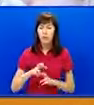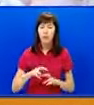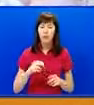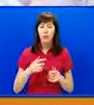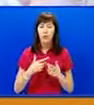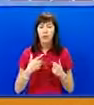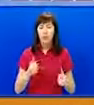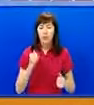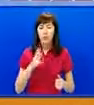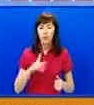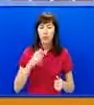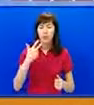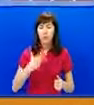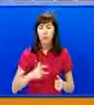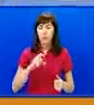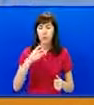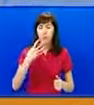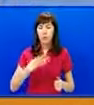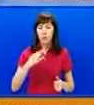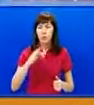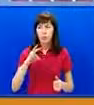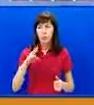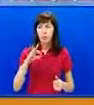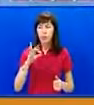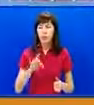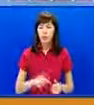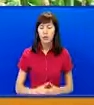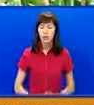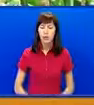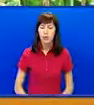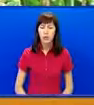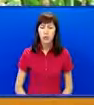урожай кукурузы 130-140 центнеров с гектара.